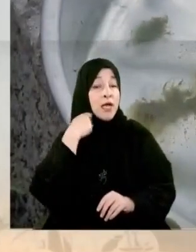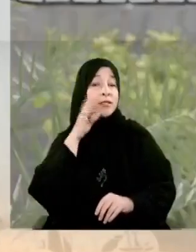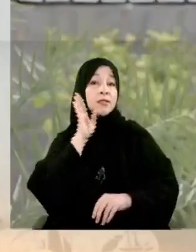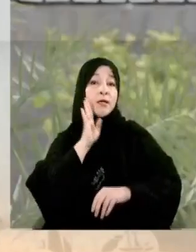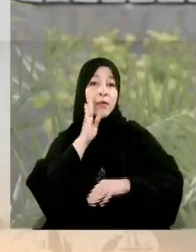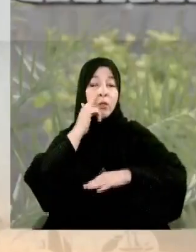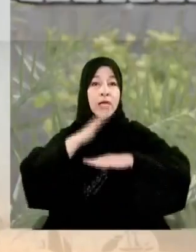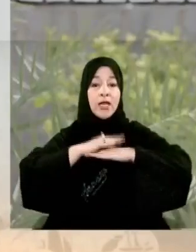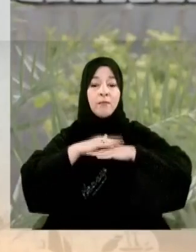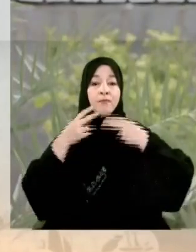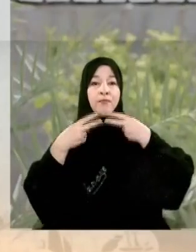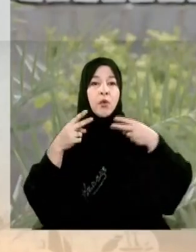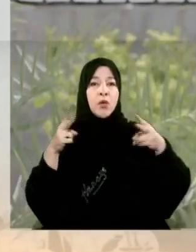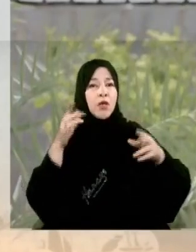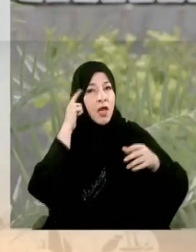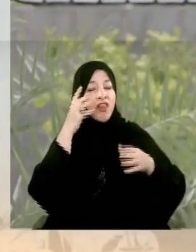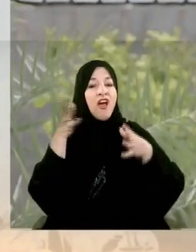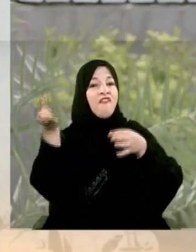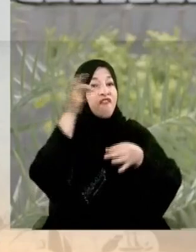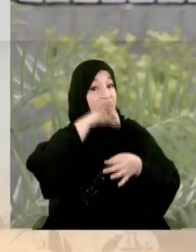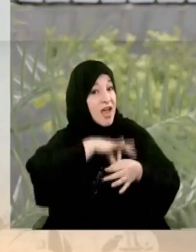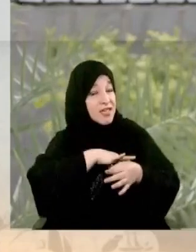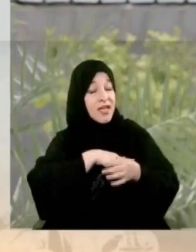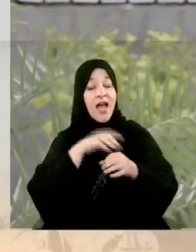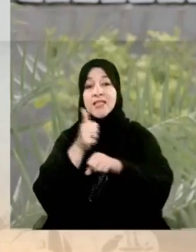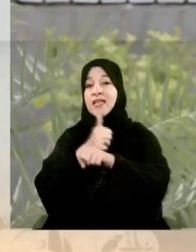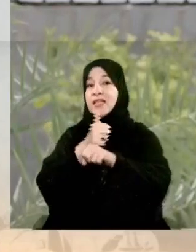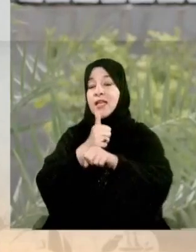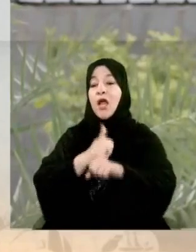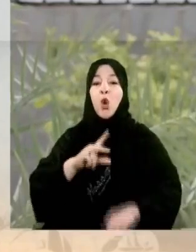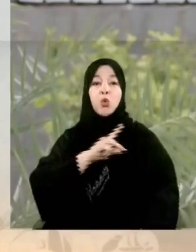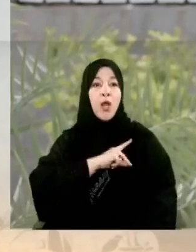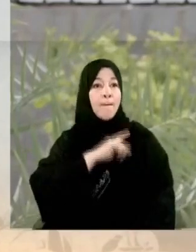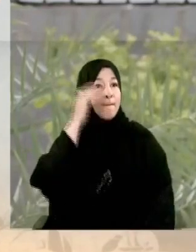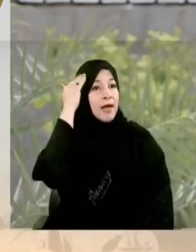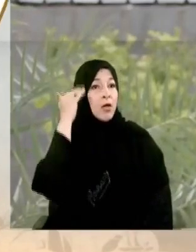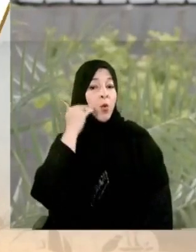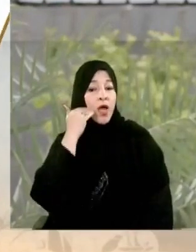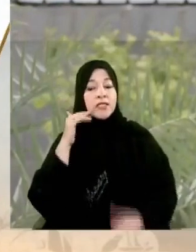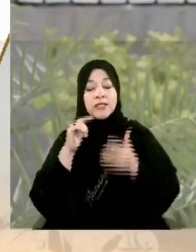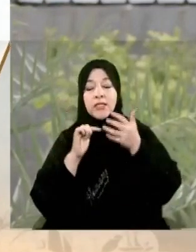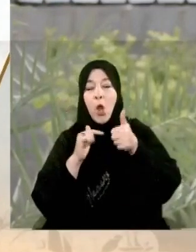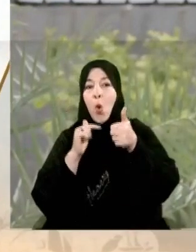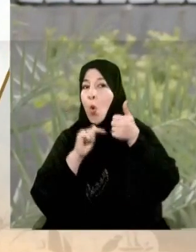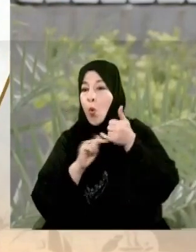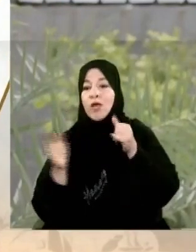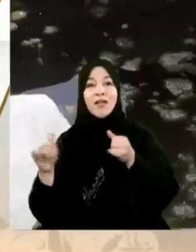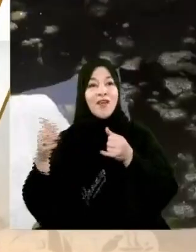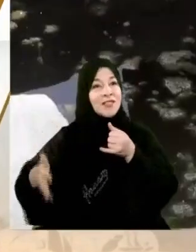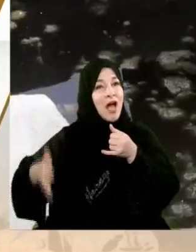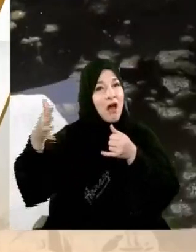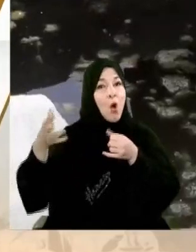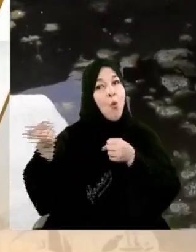أن نكسب بعض المهارات الأساسية للناشئة، سواء كان في مراحل الحلقة الأولى أو